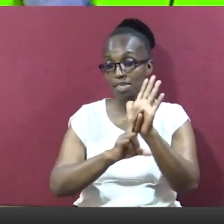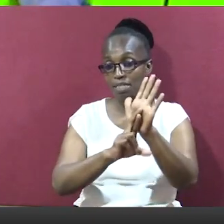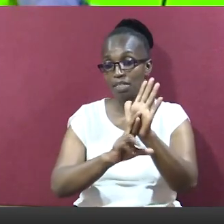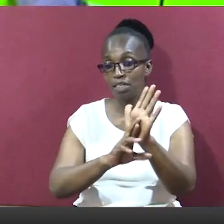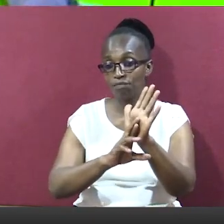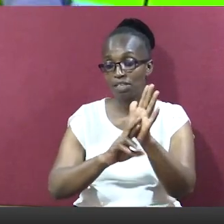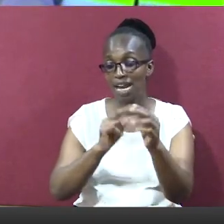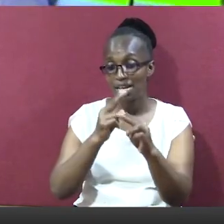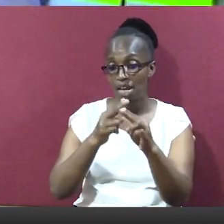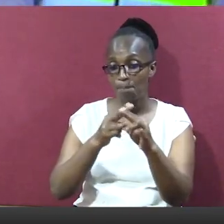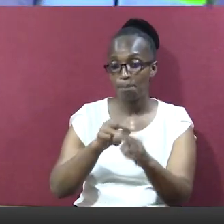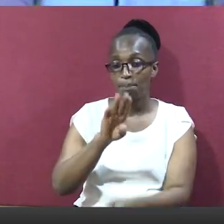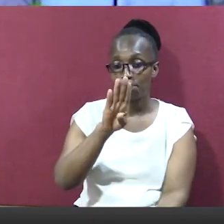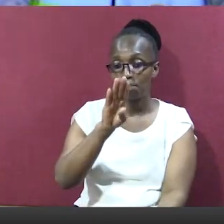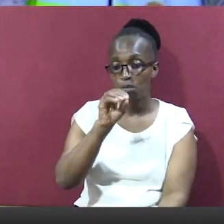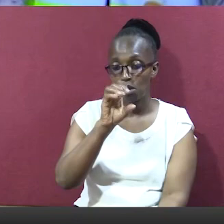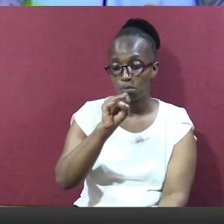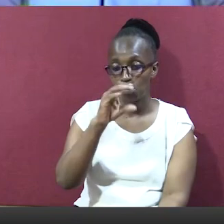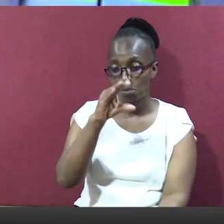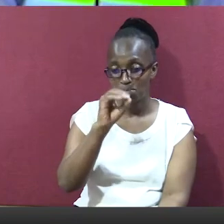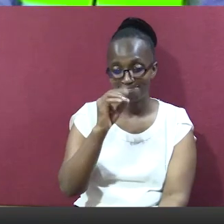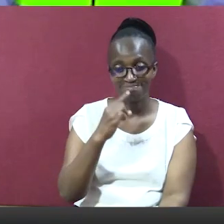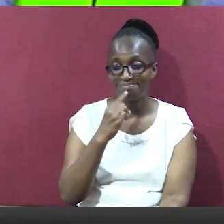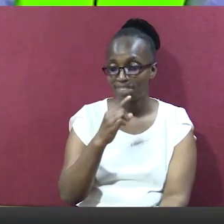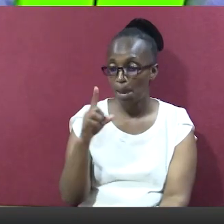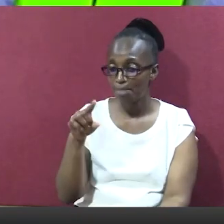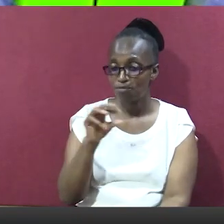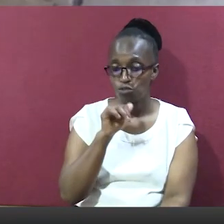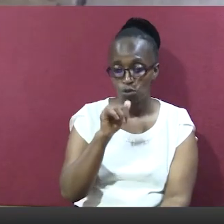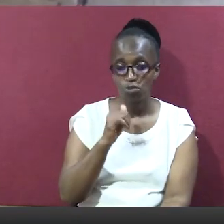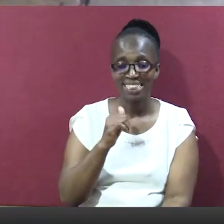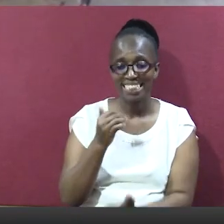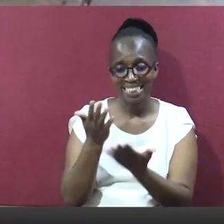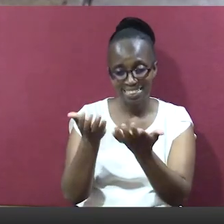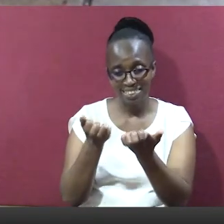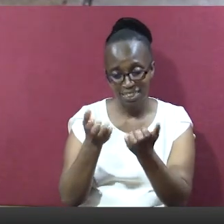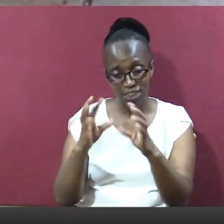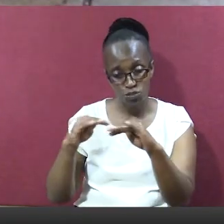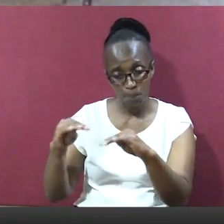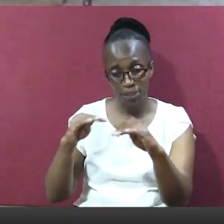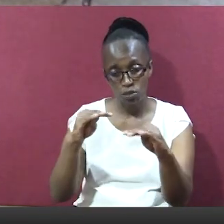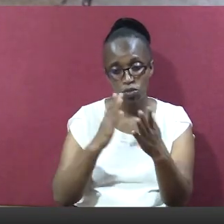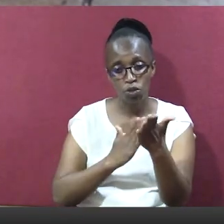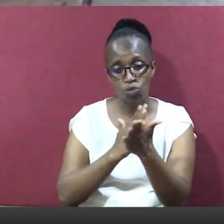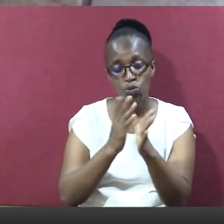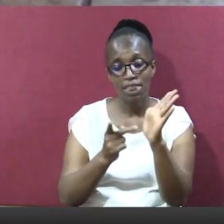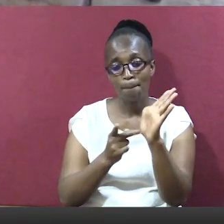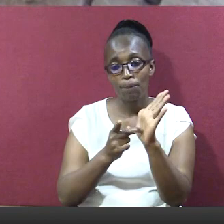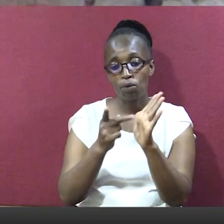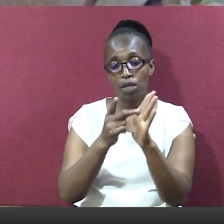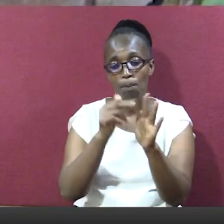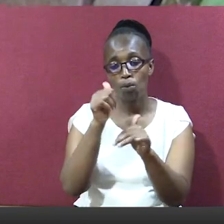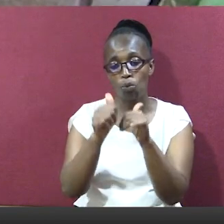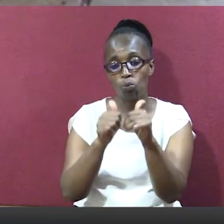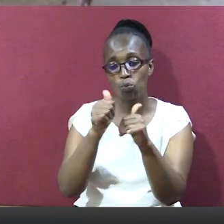Mtaalamu wa mazingira Migori, John Bosco, alieleza kuwa jamii inahitaji kuelimishwa kuhusu masuala yanayohusu mabadiliko